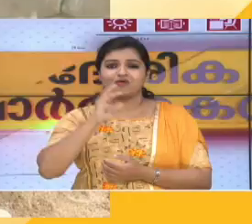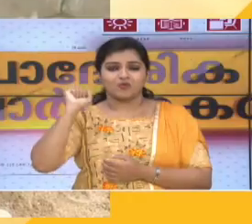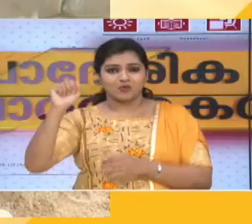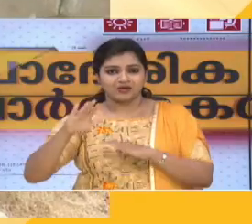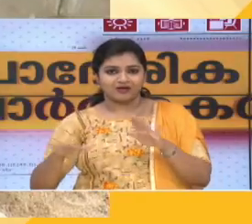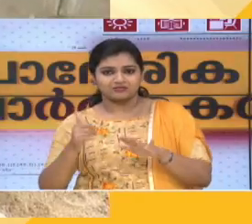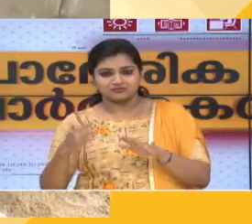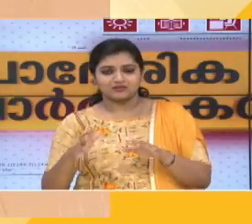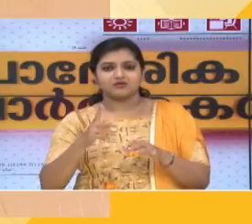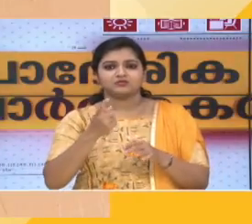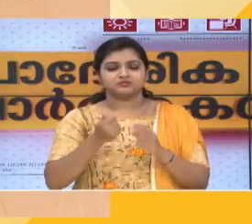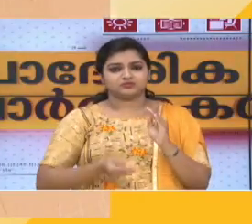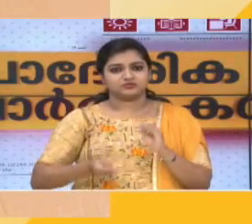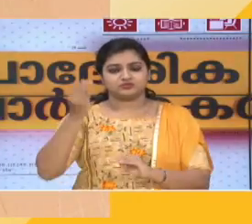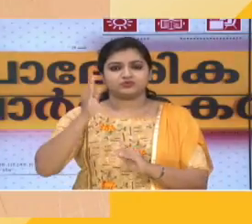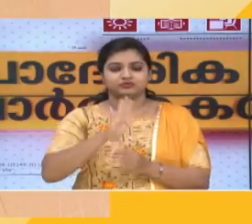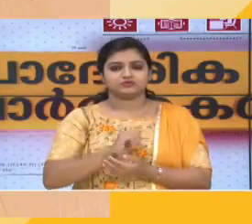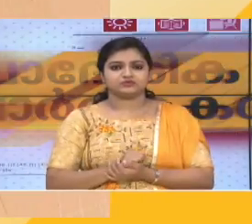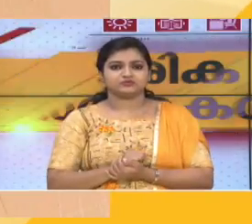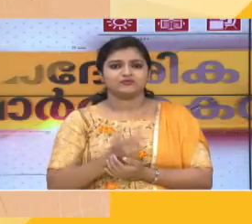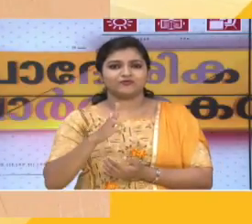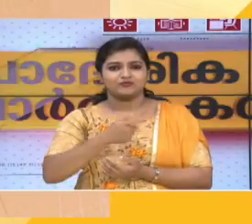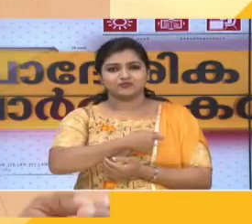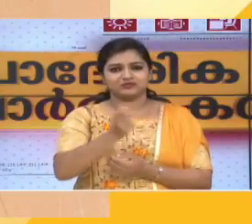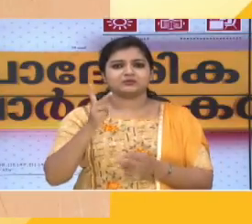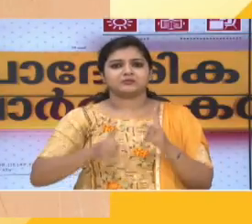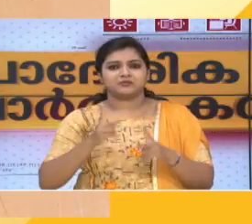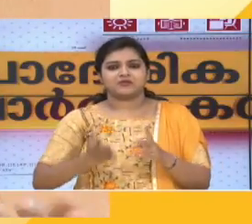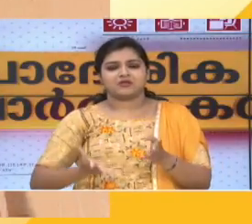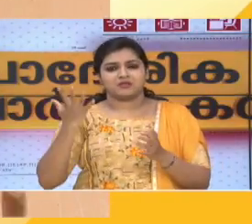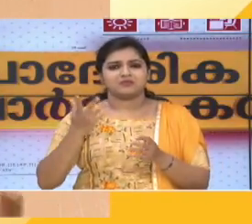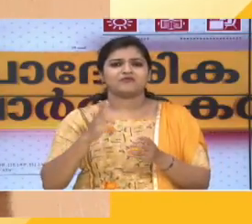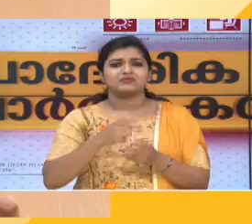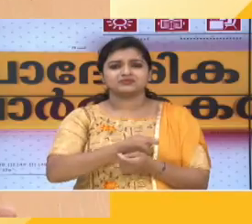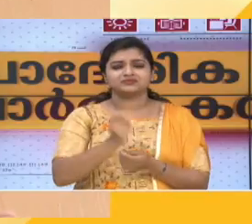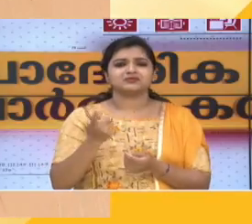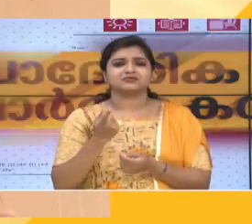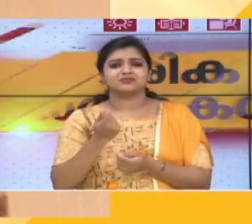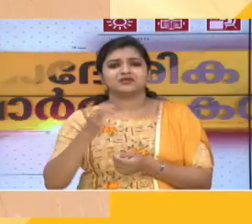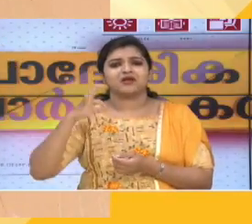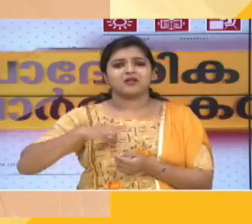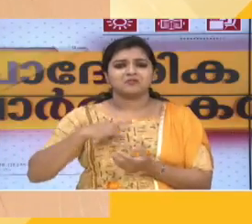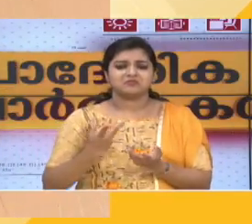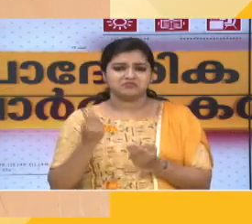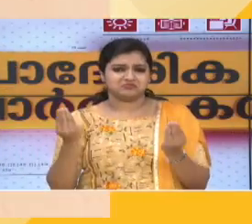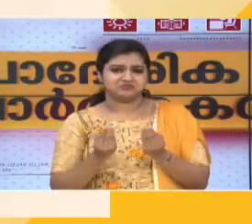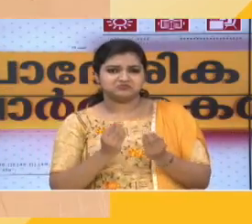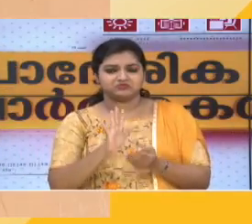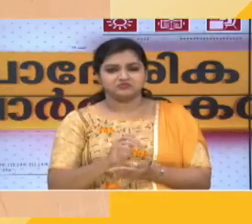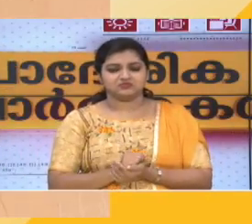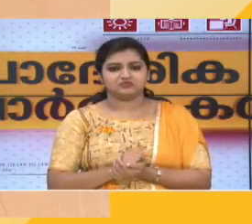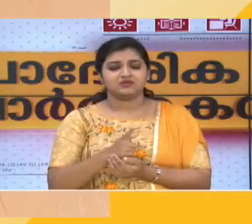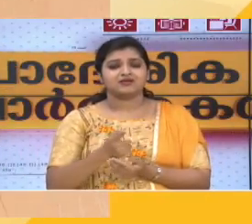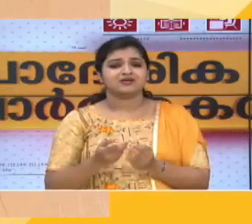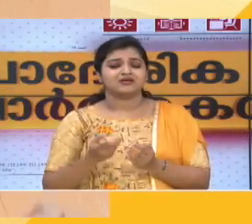തന്നെയാണെന്നും ആക്ഷേപമുണ്ട്. മത്സ്യം ബന്ധനമാണ് അവരുടെ മുഖ്യ തൊഴിൽ. ഇതിൽ നിന്നൊക്കെ കിട്ടുന്ന വരുമാനം എത്രയാണ്, ലാഭം എത്രയാണെന്ന് എല്ലാവർക്കും അറിയാവുന്ന കാര്യമാണ്. പരമാവധി